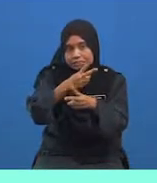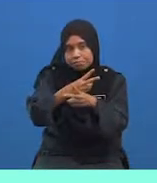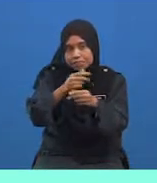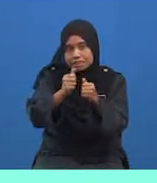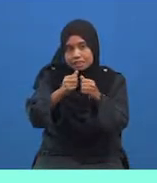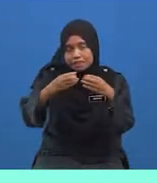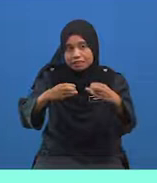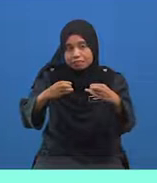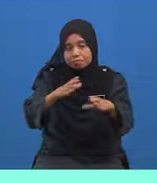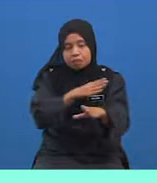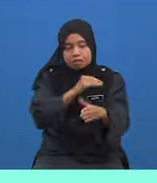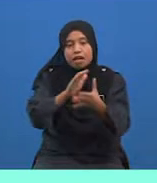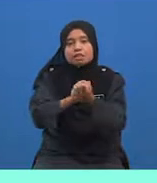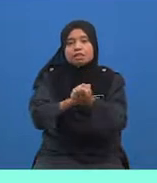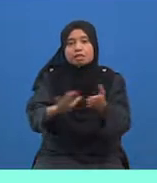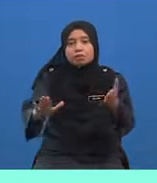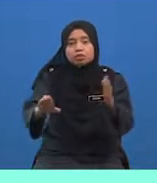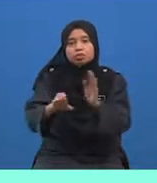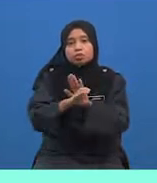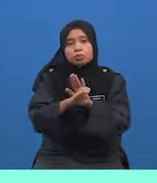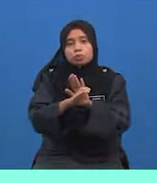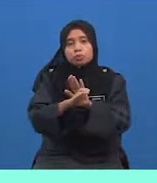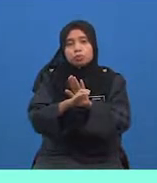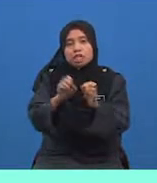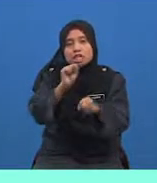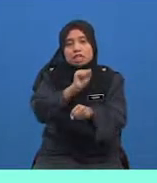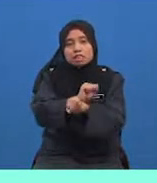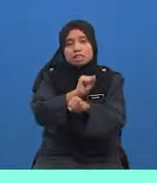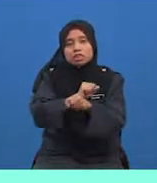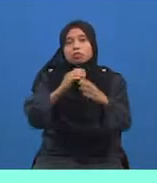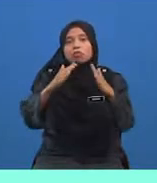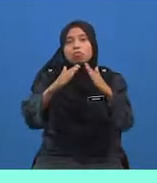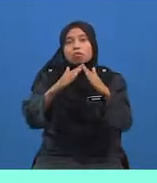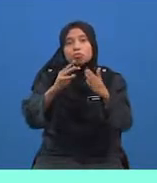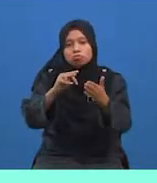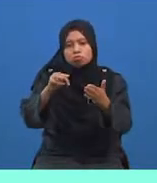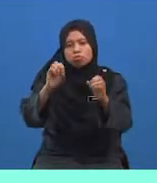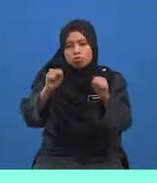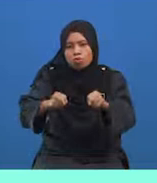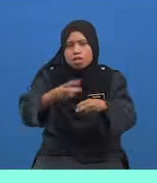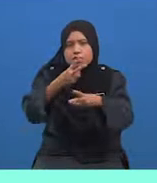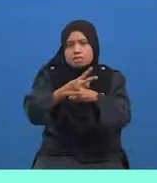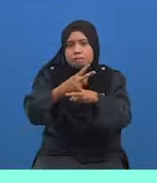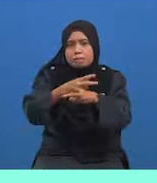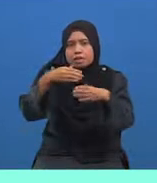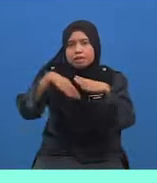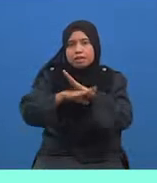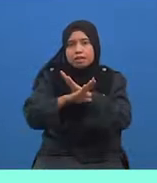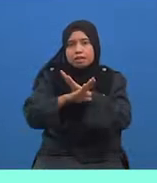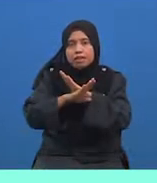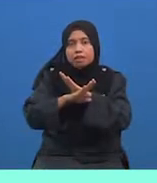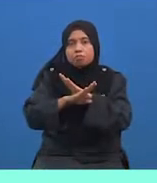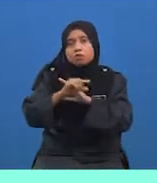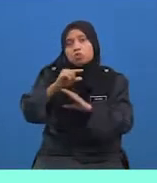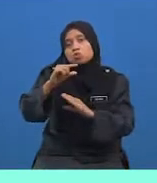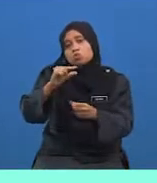segera dan selamat. Contohnya, kerja rumah murid boleh disimpan di dalam Google